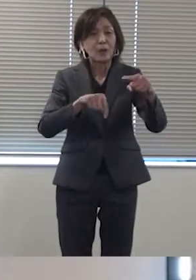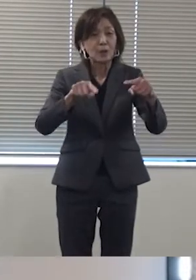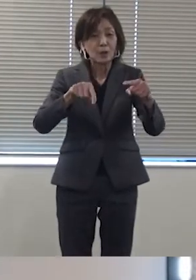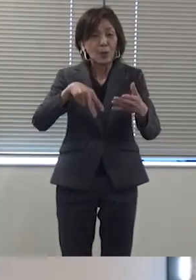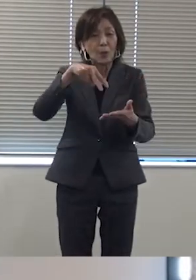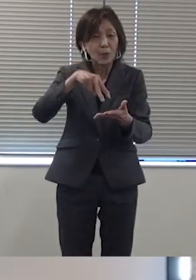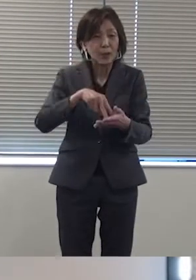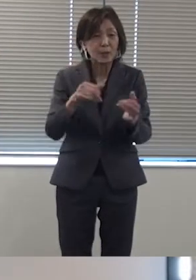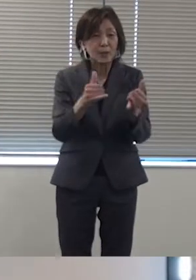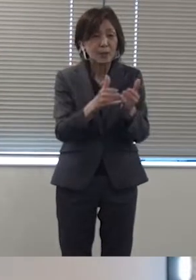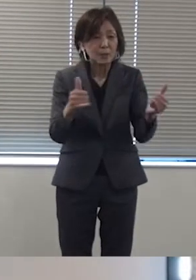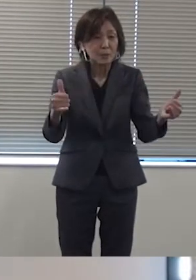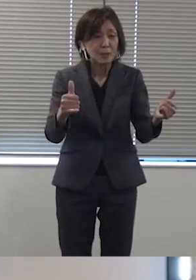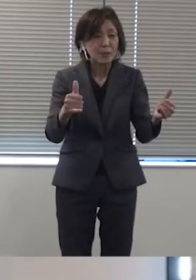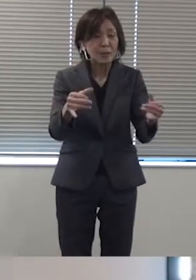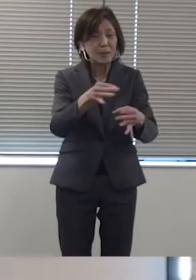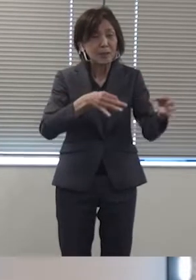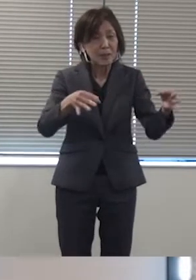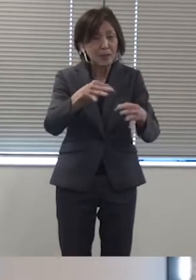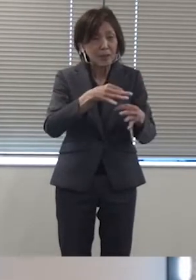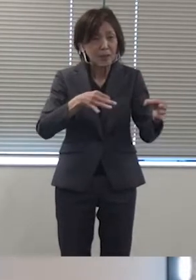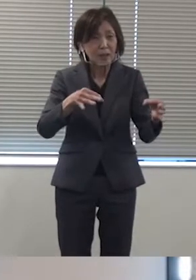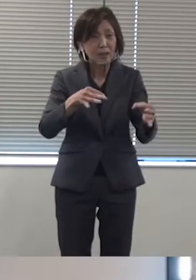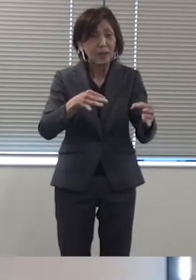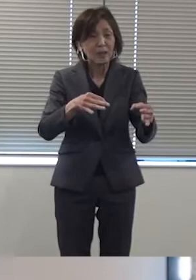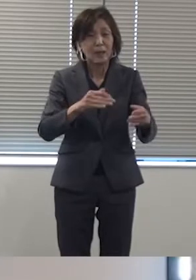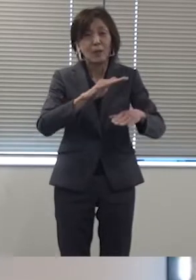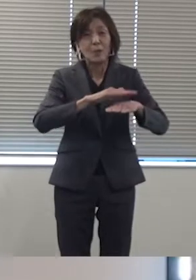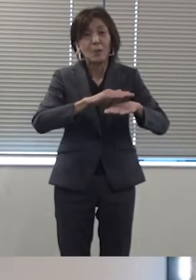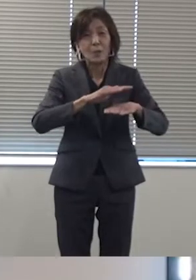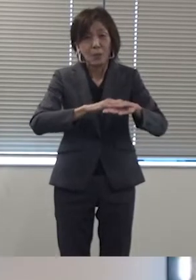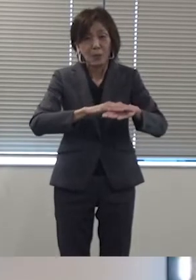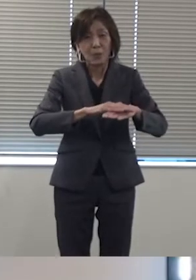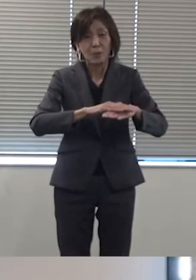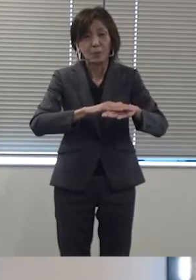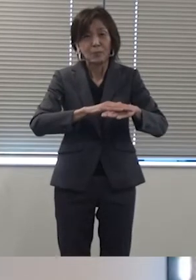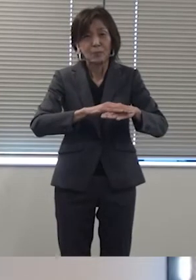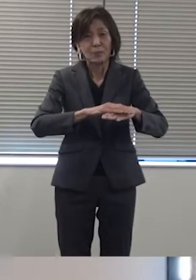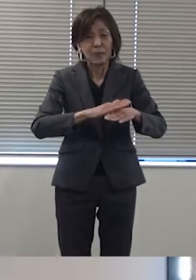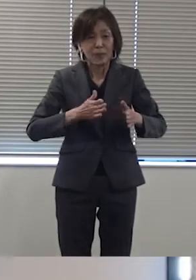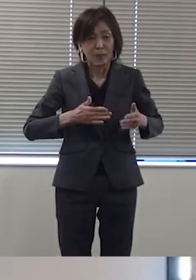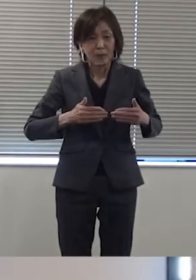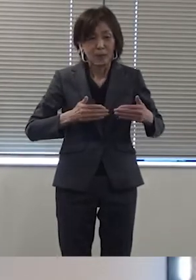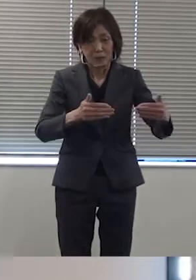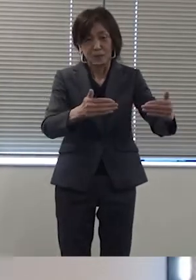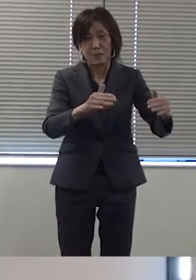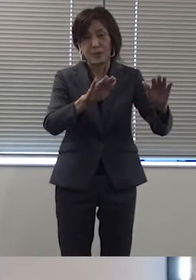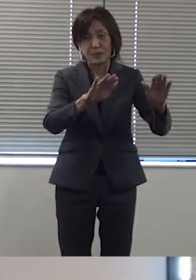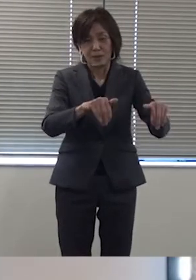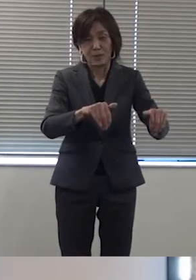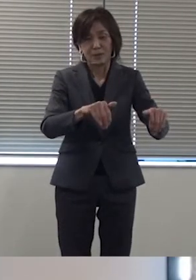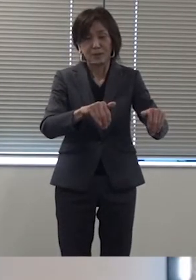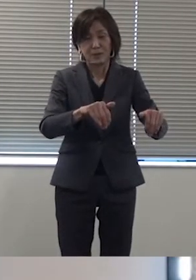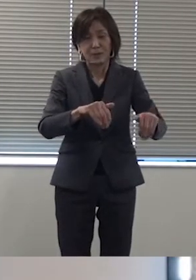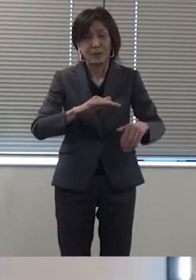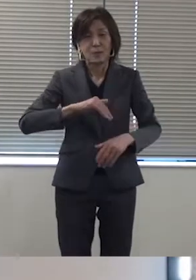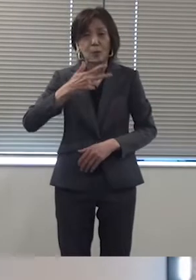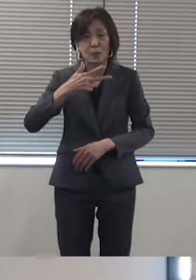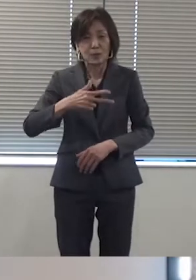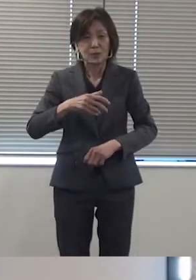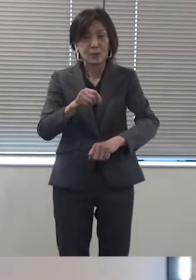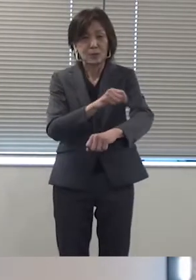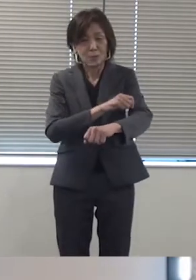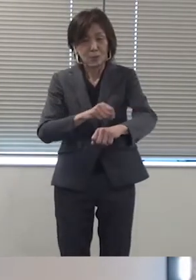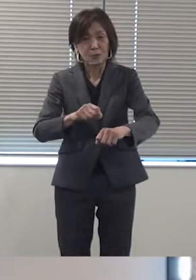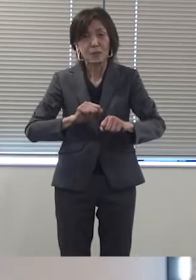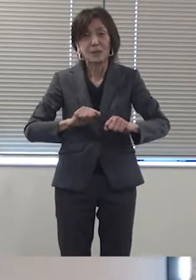立民営方式という高知独自のやり方で整備してきました。公立民営方式とはどういうやり方かというと、土